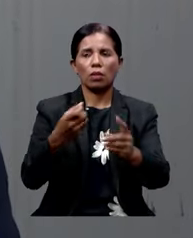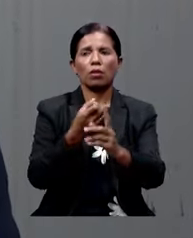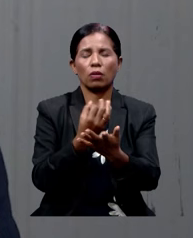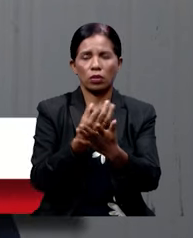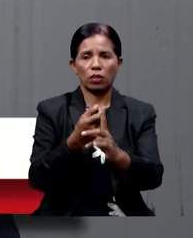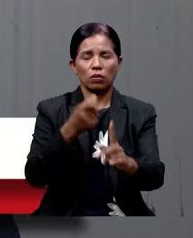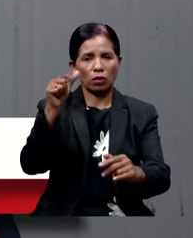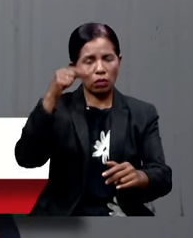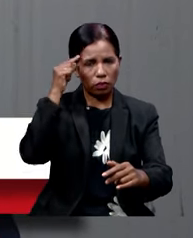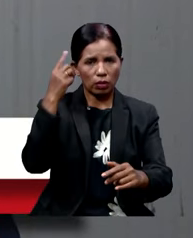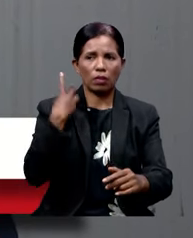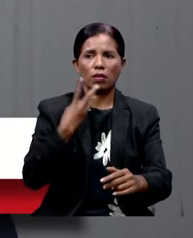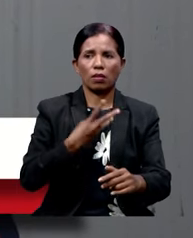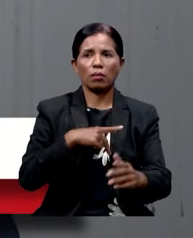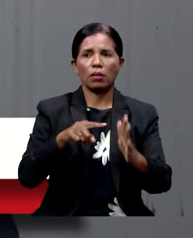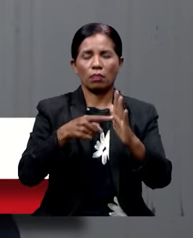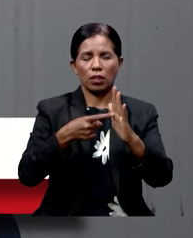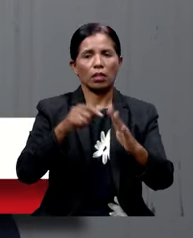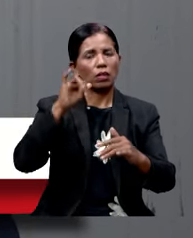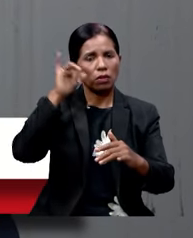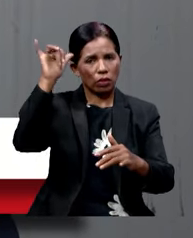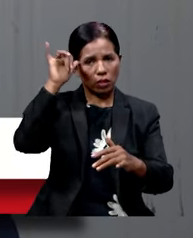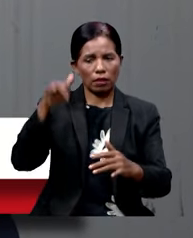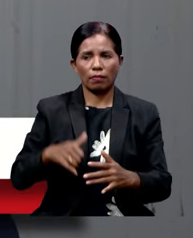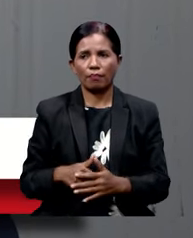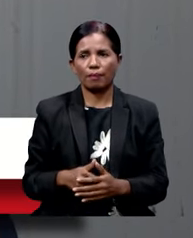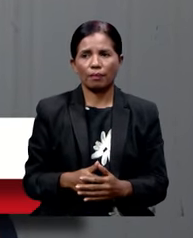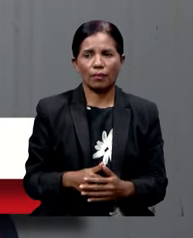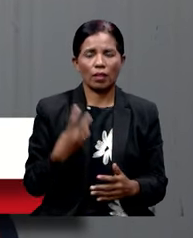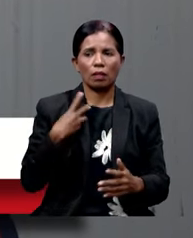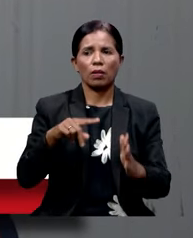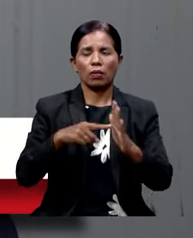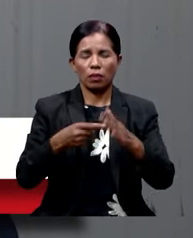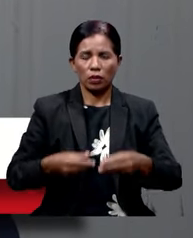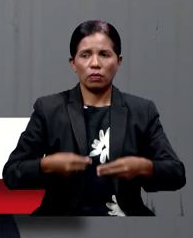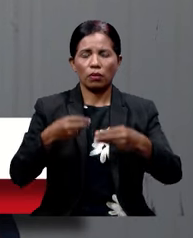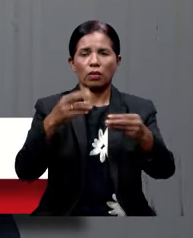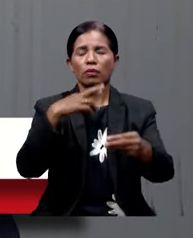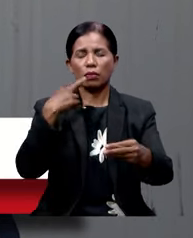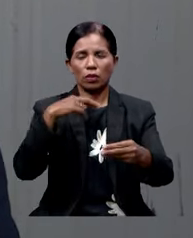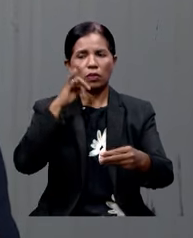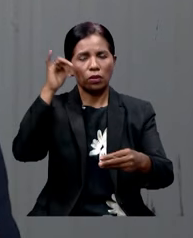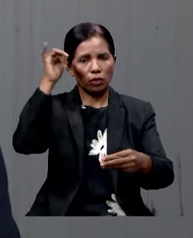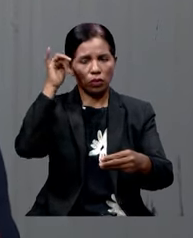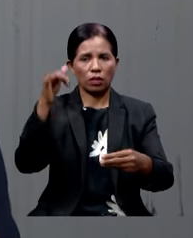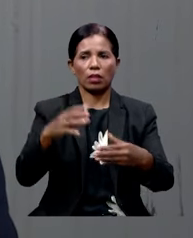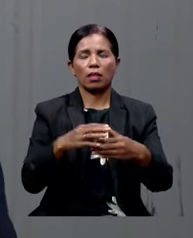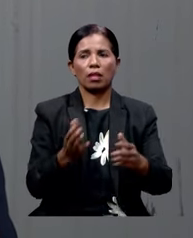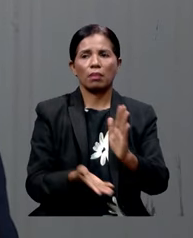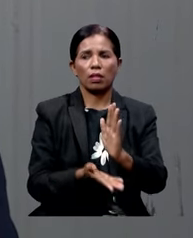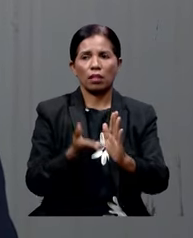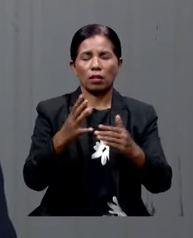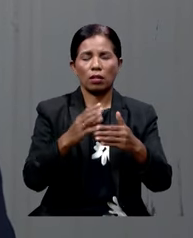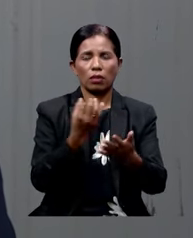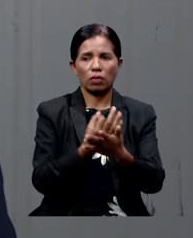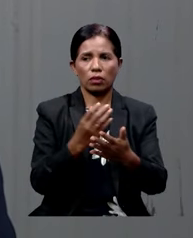ami ahu horsek. Ami komesa distribui horsek, ho foli, ami asai ho